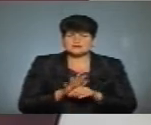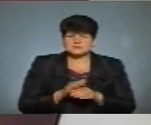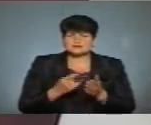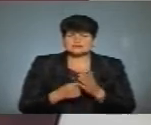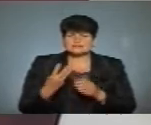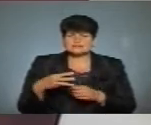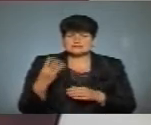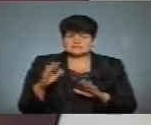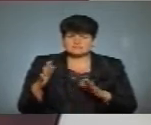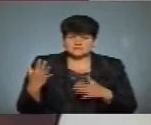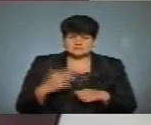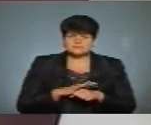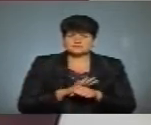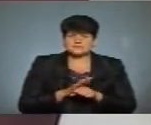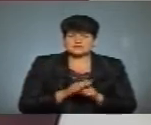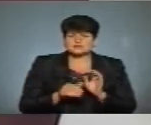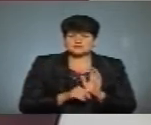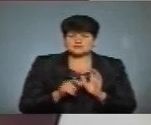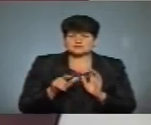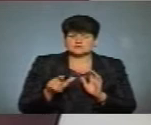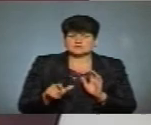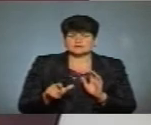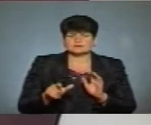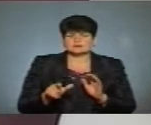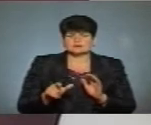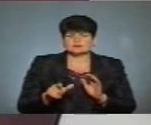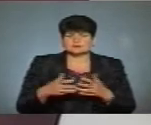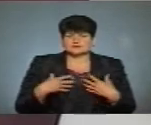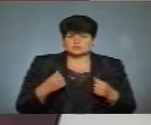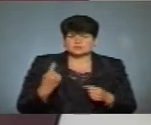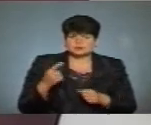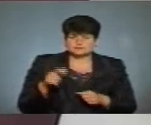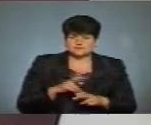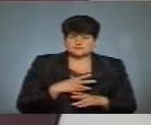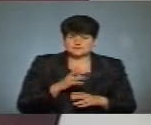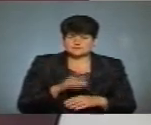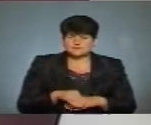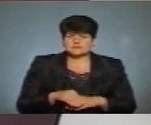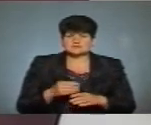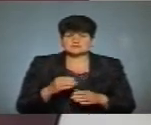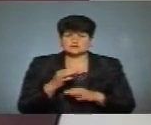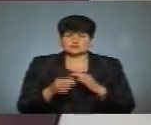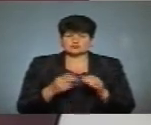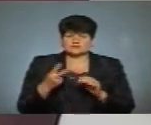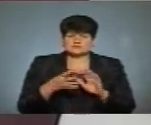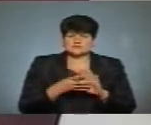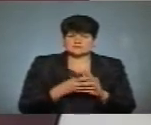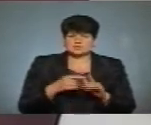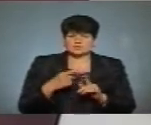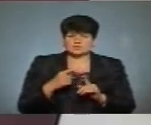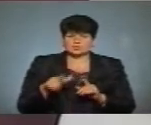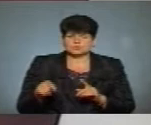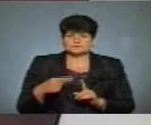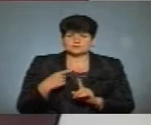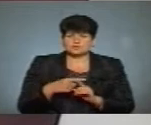ковіду, видужали 6 осіб, 1 людина померла. На Тернопільщині за добу коронавірус підтвердили у 29 людей, каже